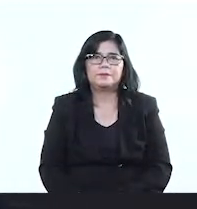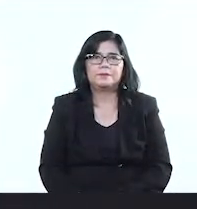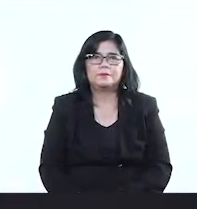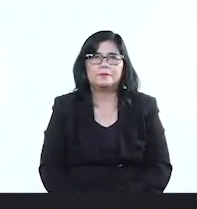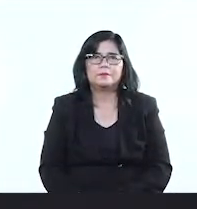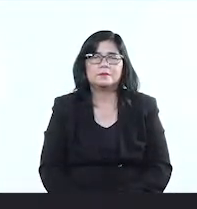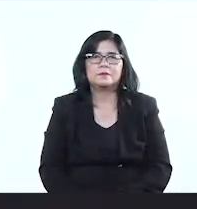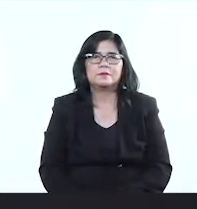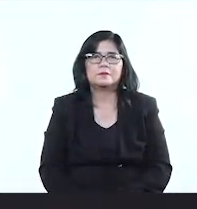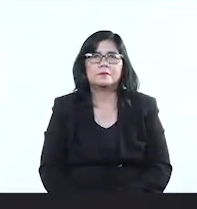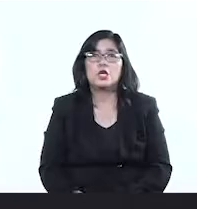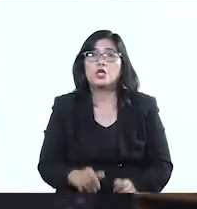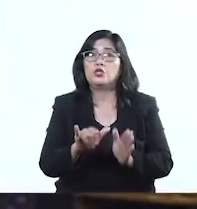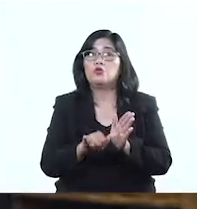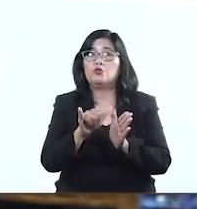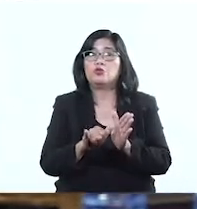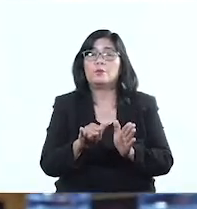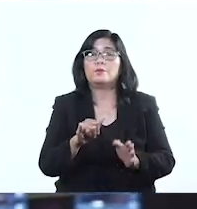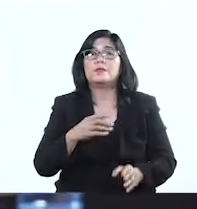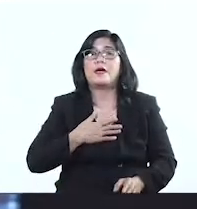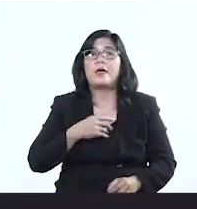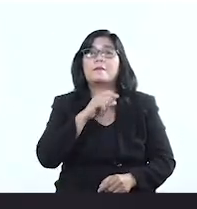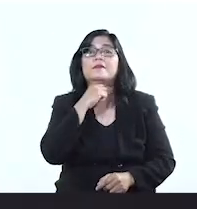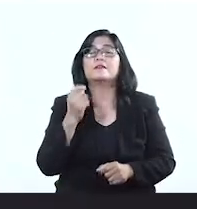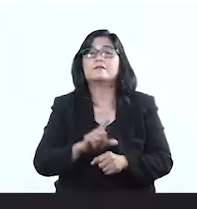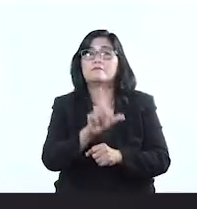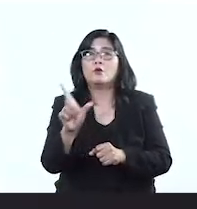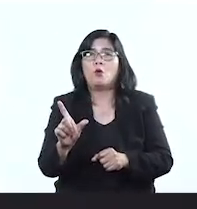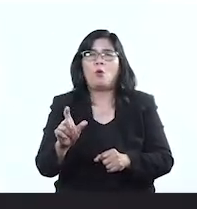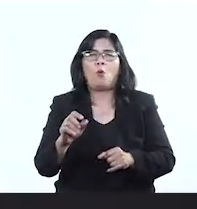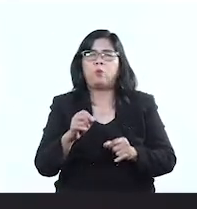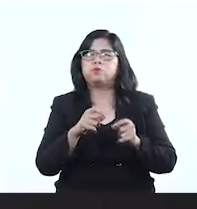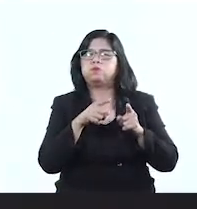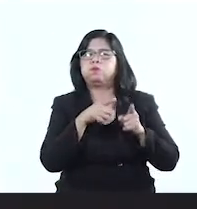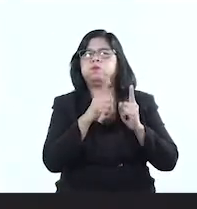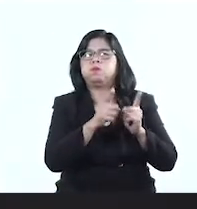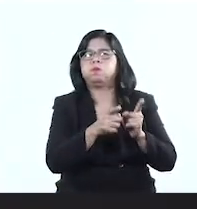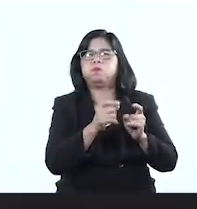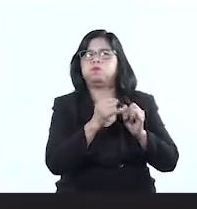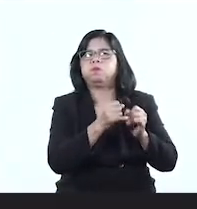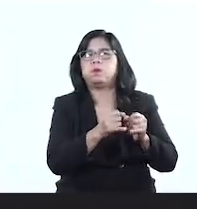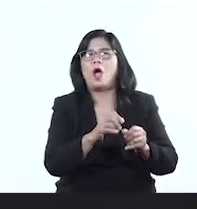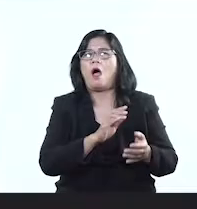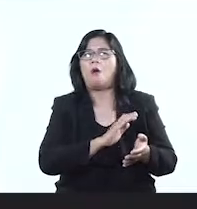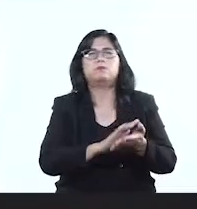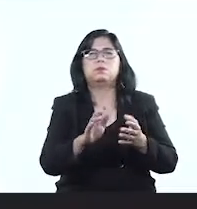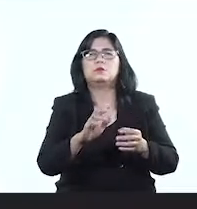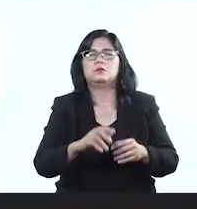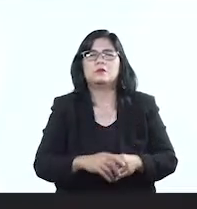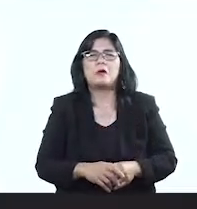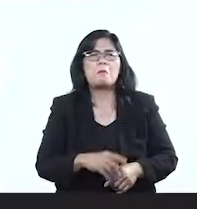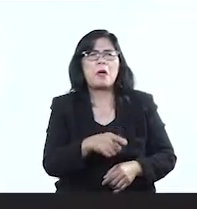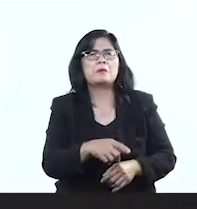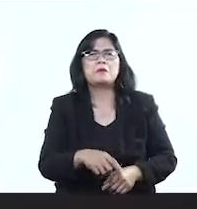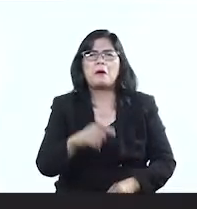Hai di YouTube saya langsung saya dikritik habis-habisan Hai Emangnya cuman guru hamba tuhan